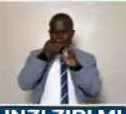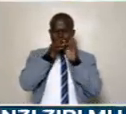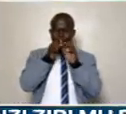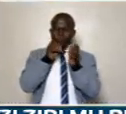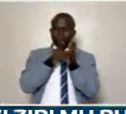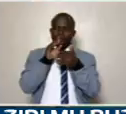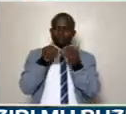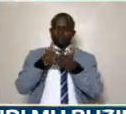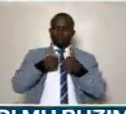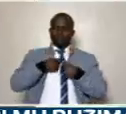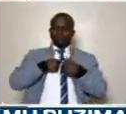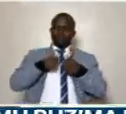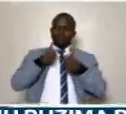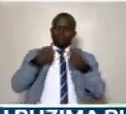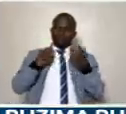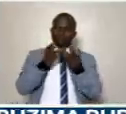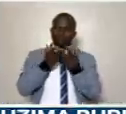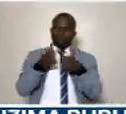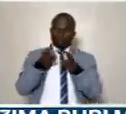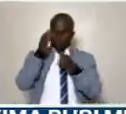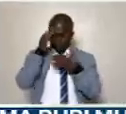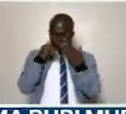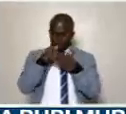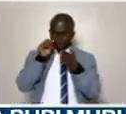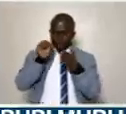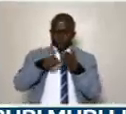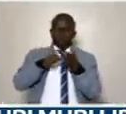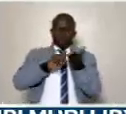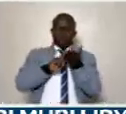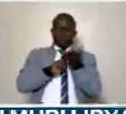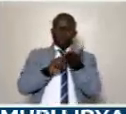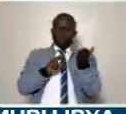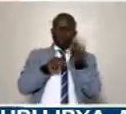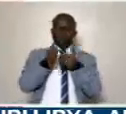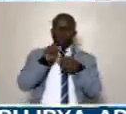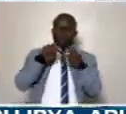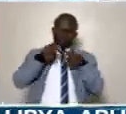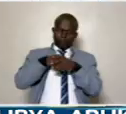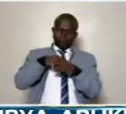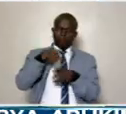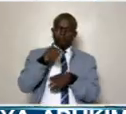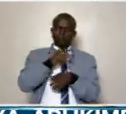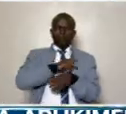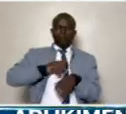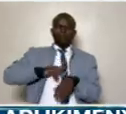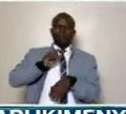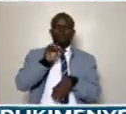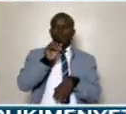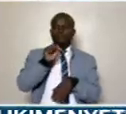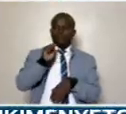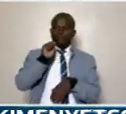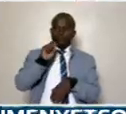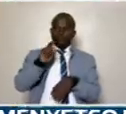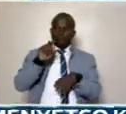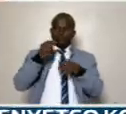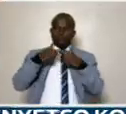abaganga b'Abanyarwanda ibijyanye n'ubu buryo kugira ngo barusheho kubukoresha. Ni igikorwa kibera ku bitaro byitiriwe Umwami Faisal, ibitaro bya Kaminuza bya